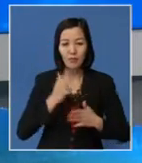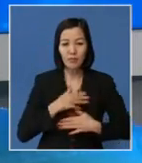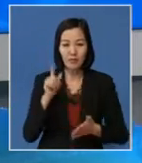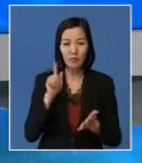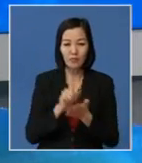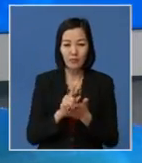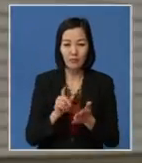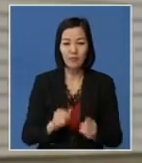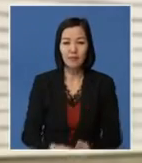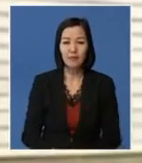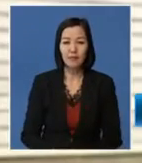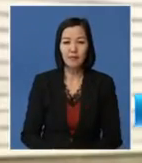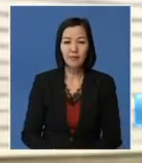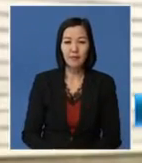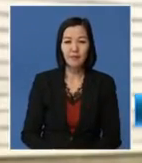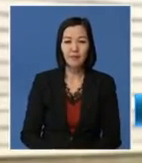парызымыз.